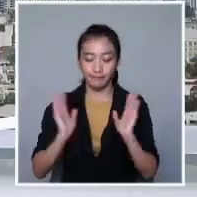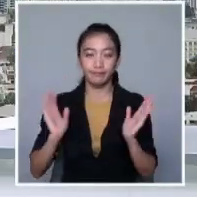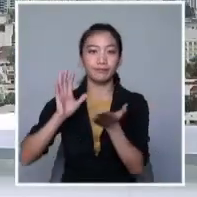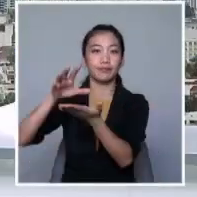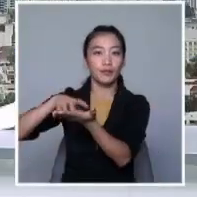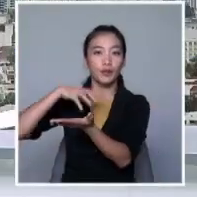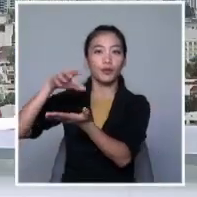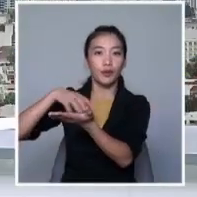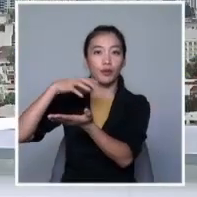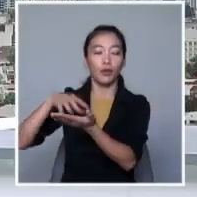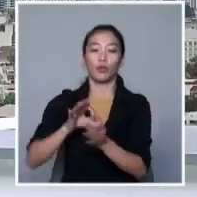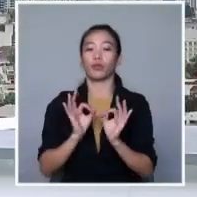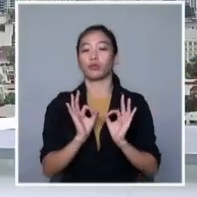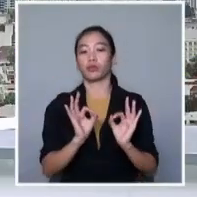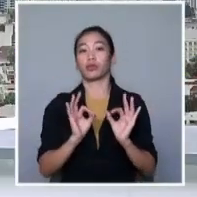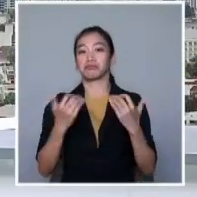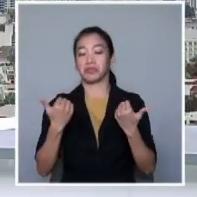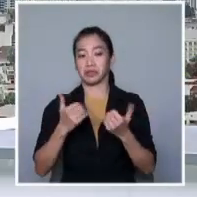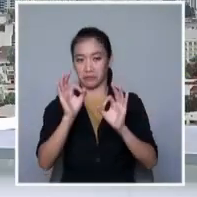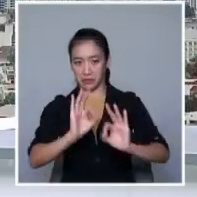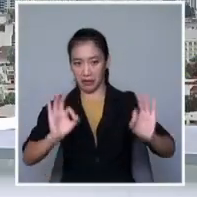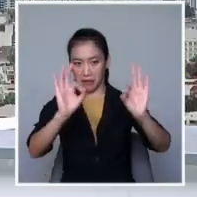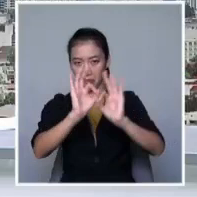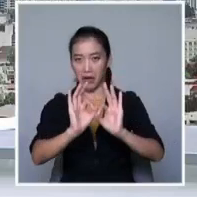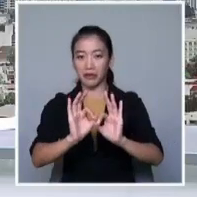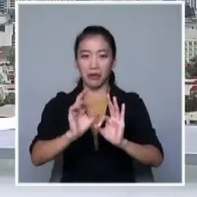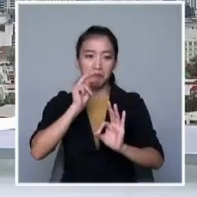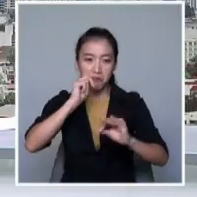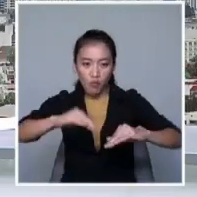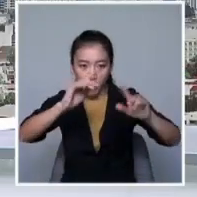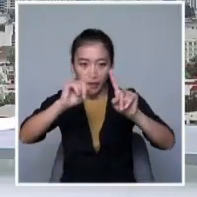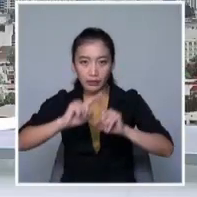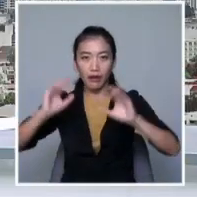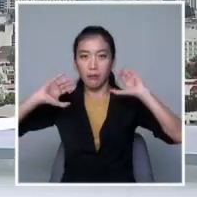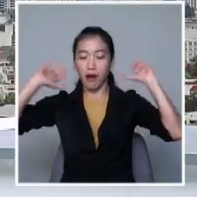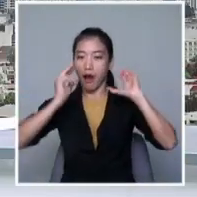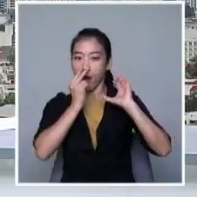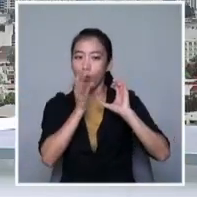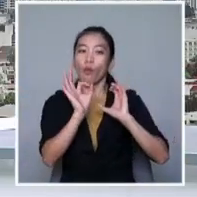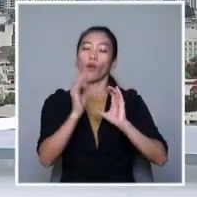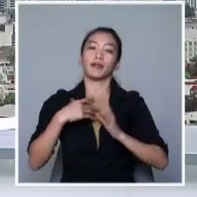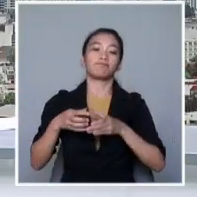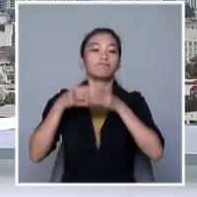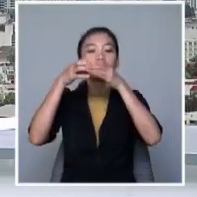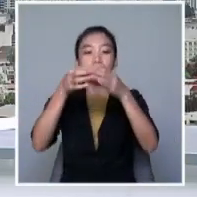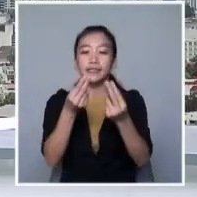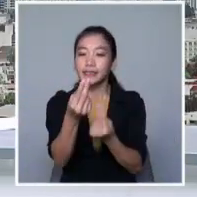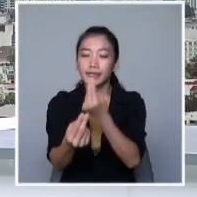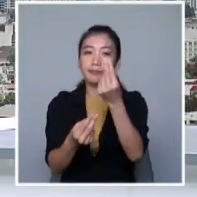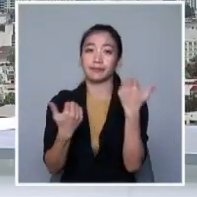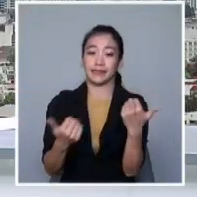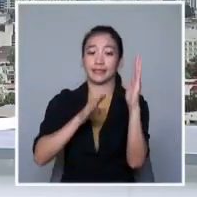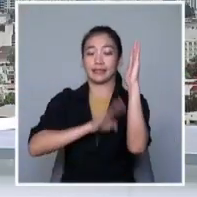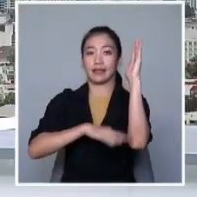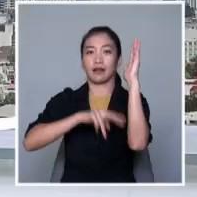พื้นที่ด้วยตัวเองเลยนะครับก็สะท้อนว่ารัฐบาลให้ความสำคัญมากกับการช่วยบรรเทาความเดือดร้อนสำหรับพี่น้องประชาชนภาคใต้ที่เผชิญกับเหตุน้ำท่วมอยู่ในขณะ